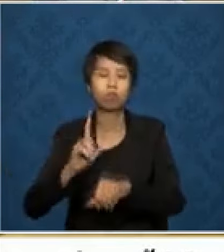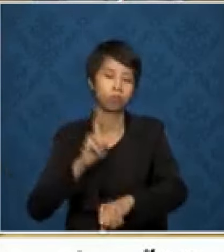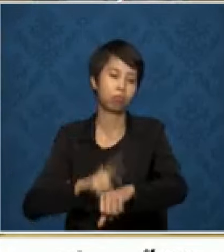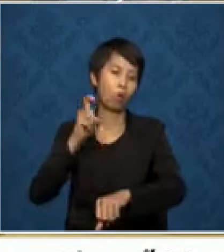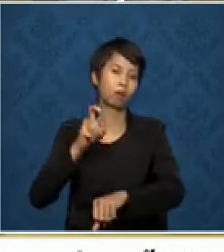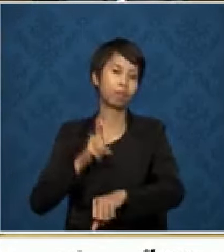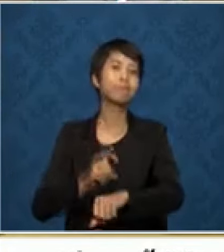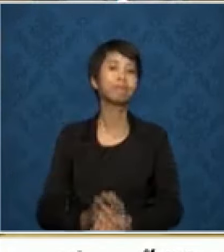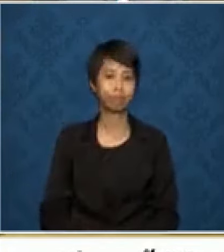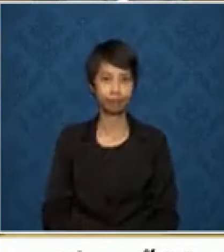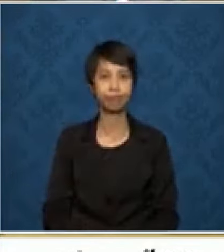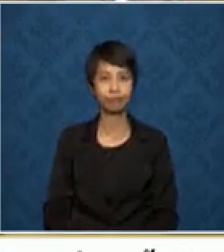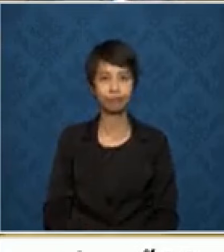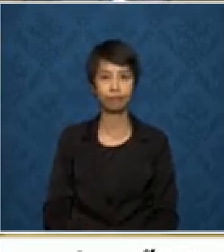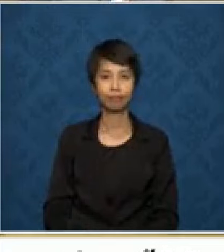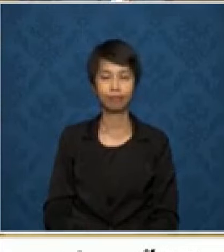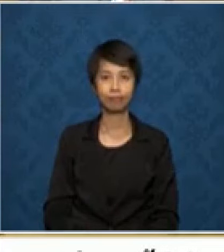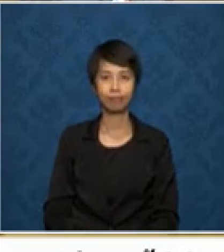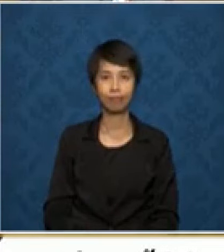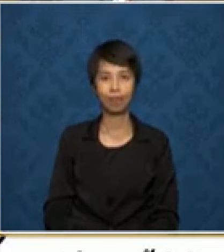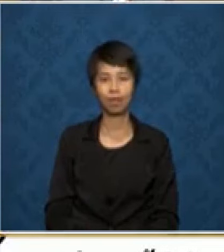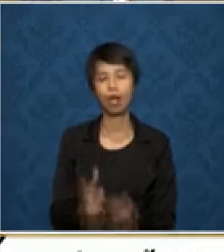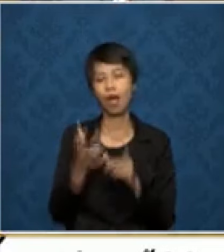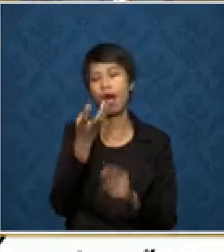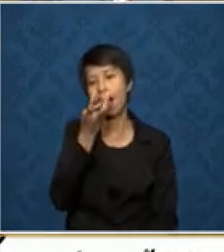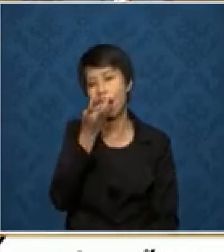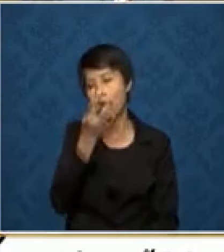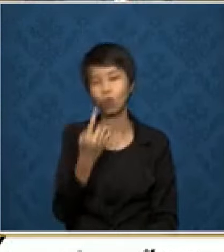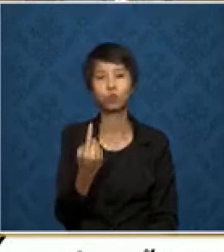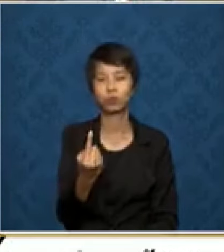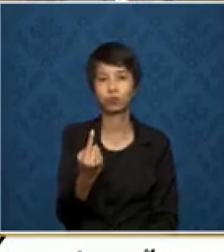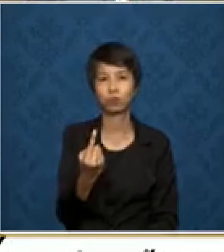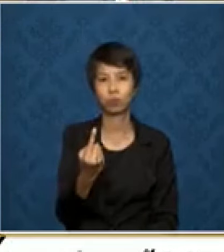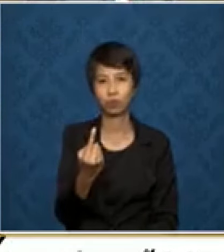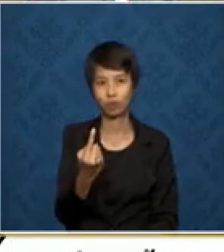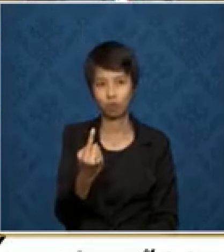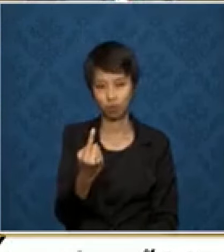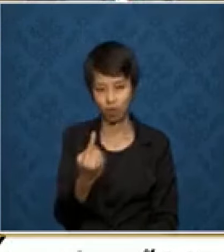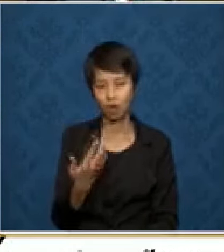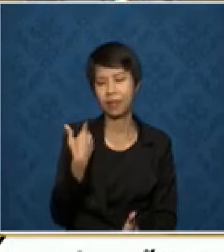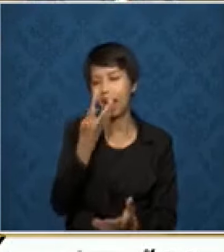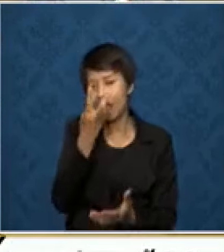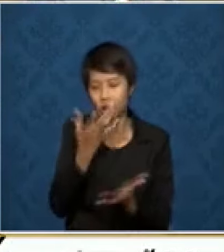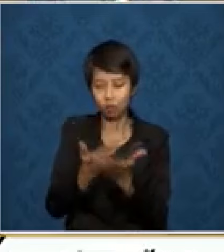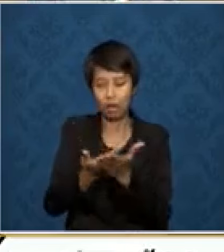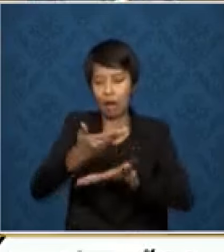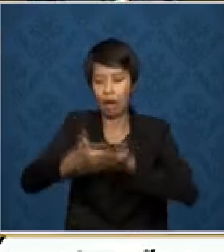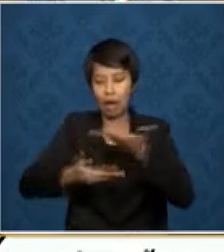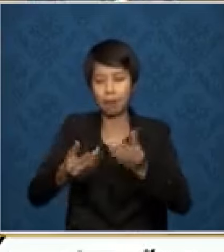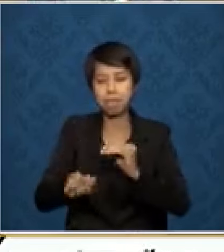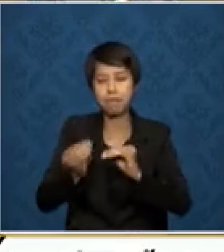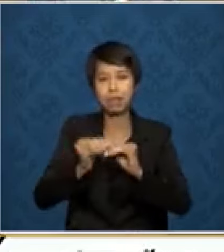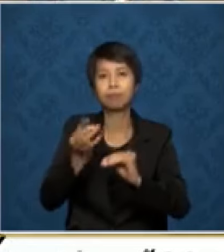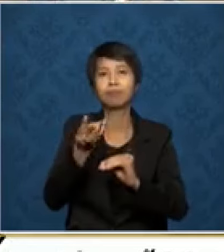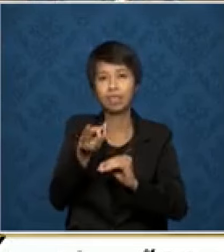มากไปมีแต่ข้าวครับตัวนึงที่กระเตื้องขึ้นมาแต่ความจริง